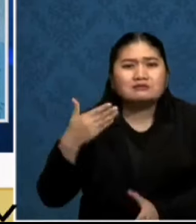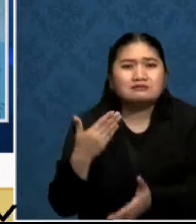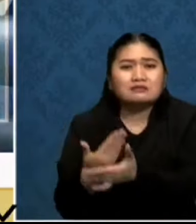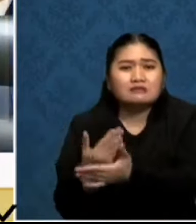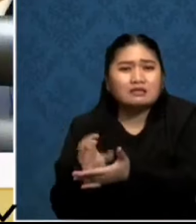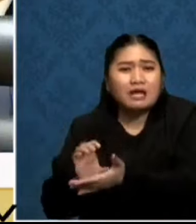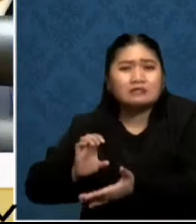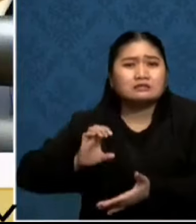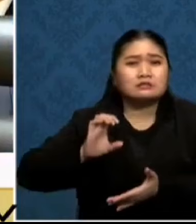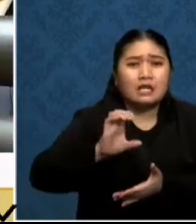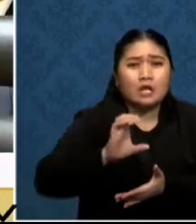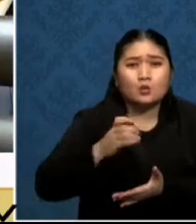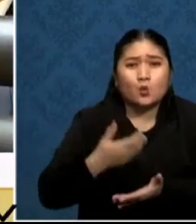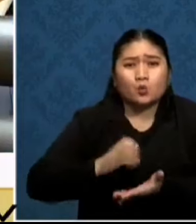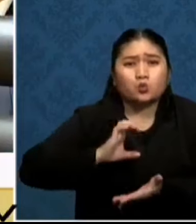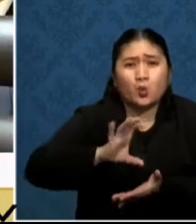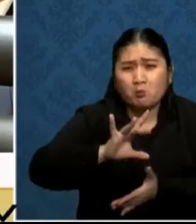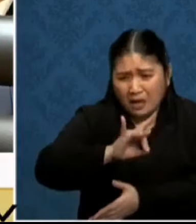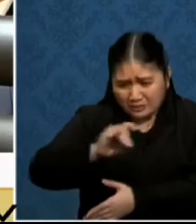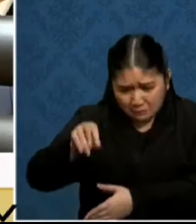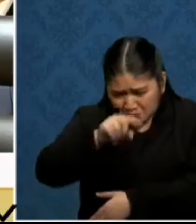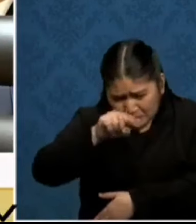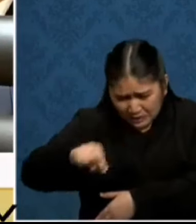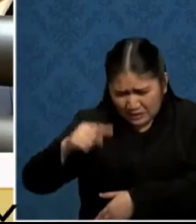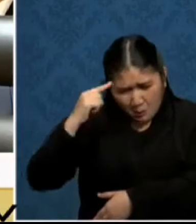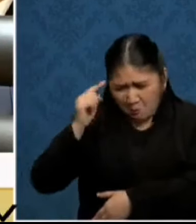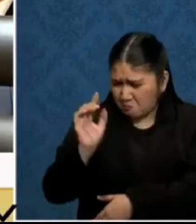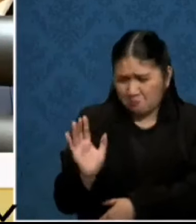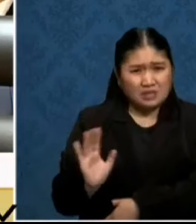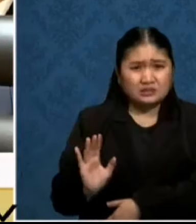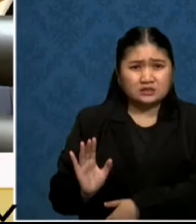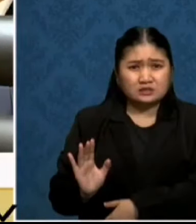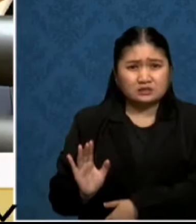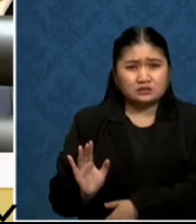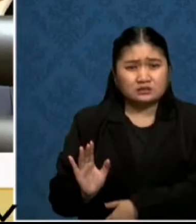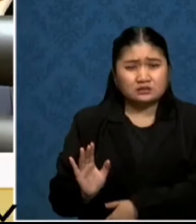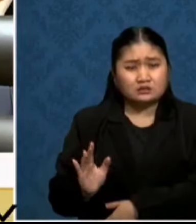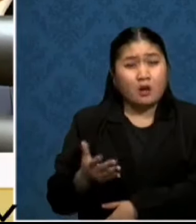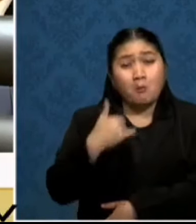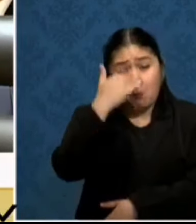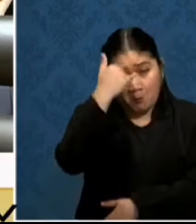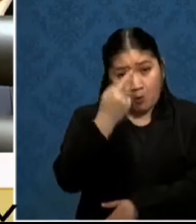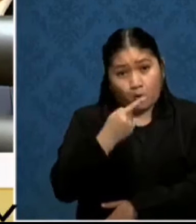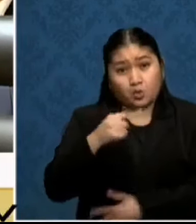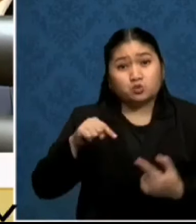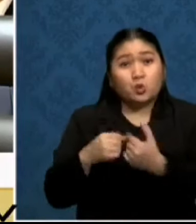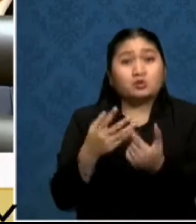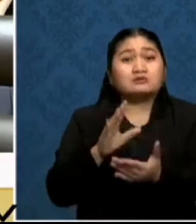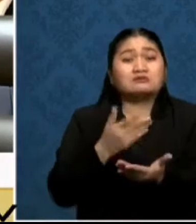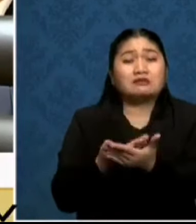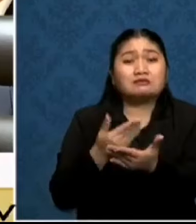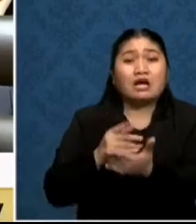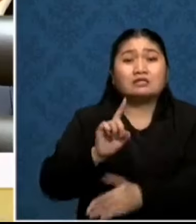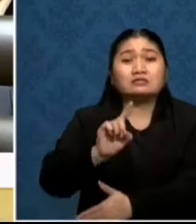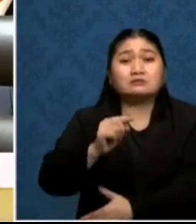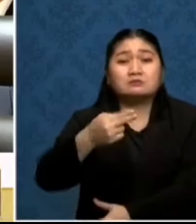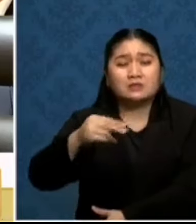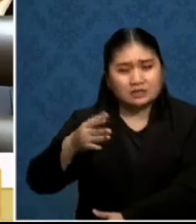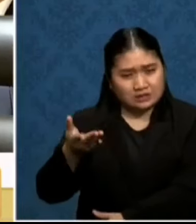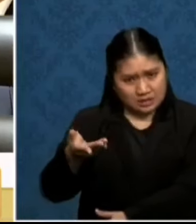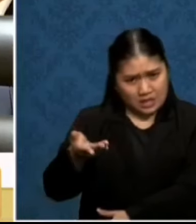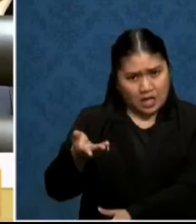ถึง80%ซึ่งมันไม่น่าจะจริงเพราะจิอ walletไม่ใช่เงิน